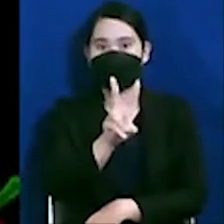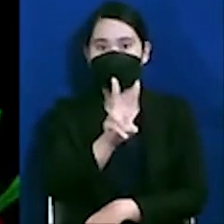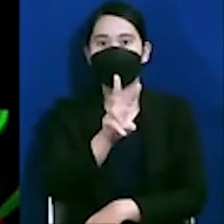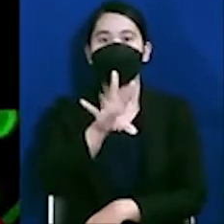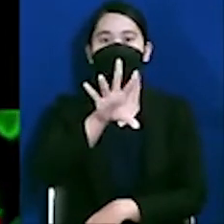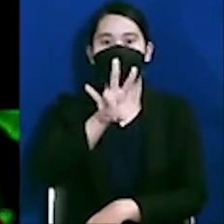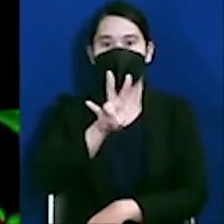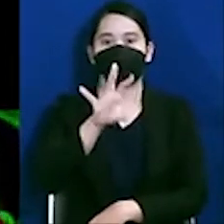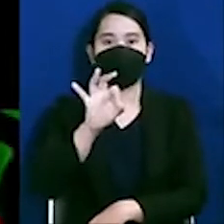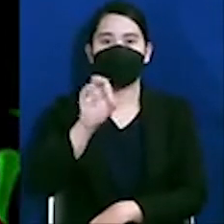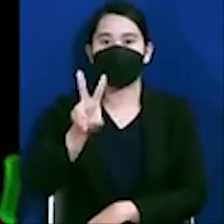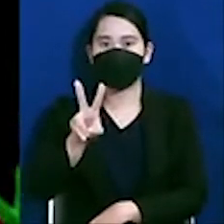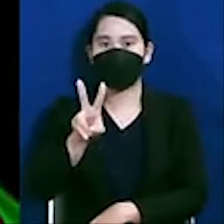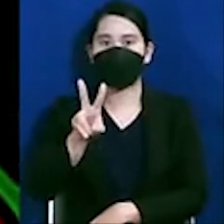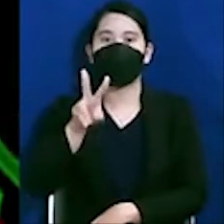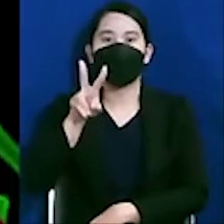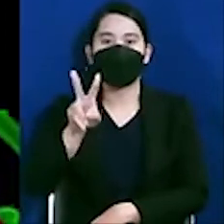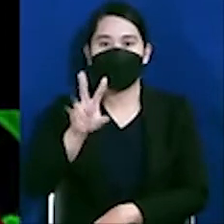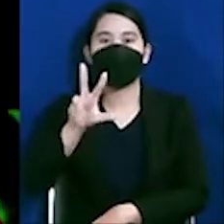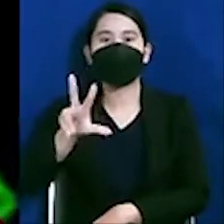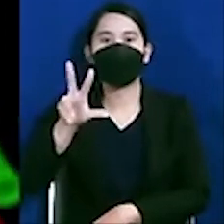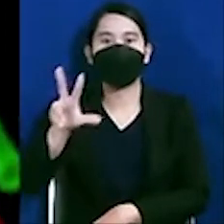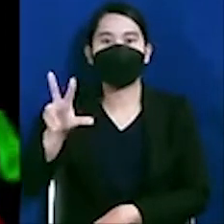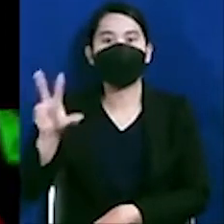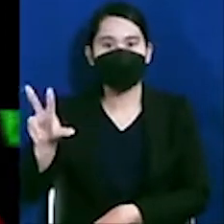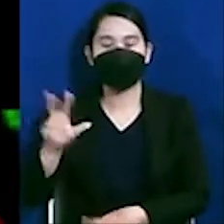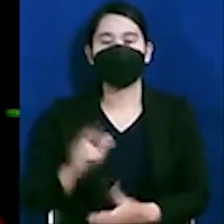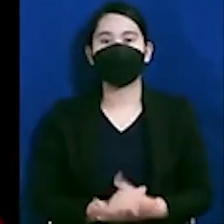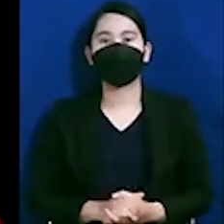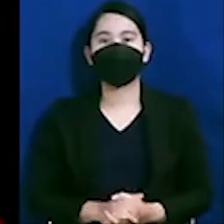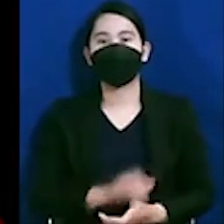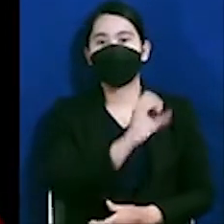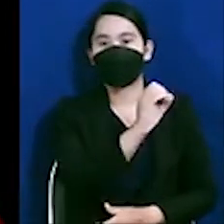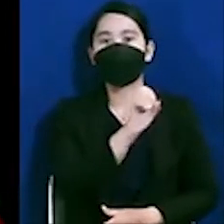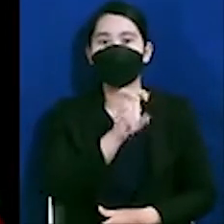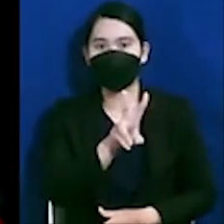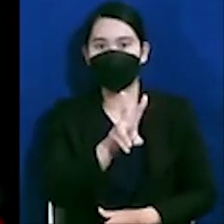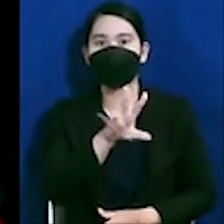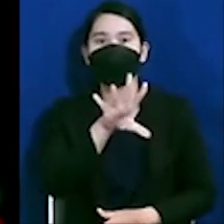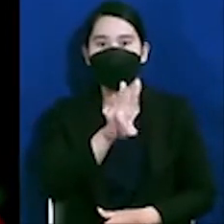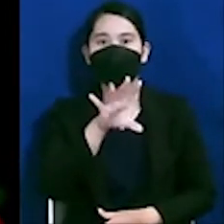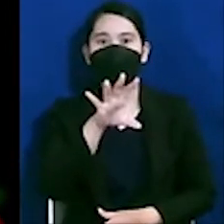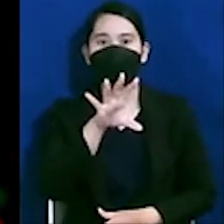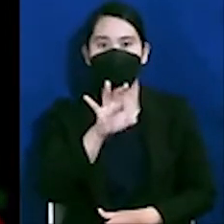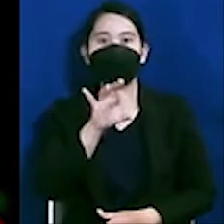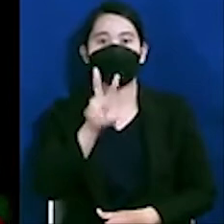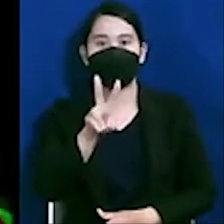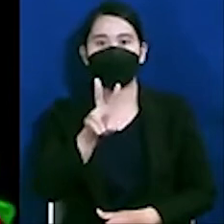02792 233ม 3402 792